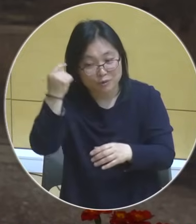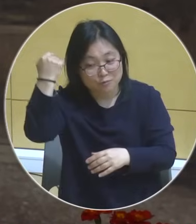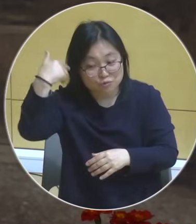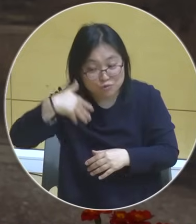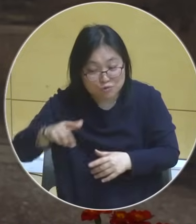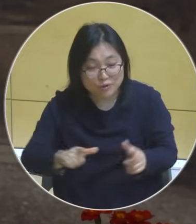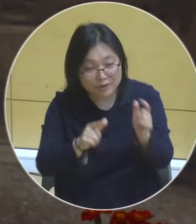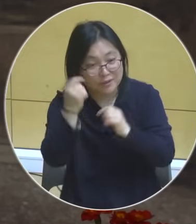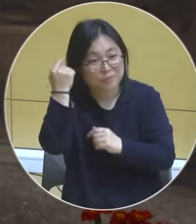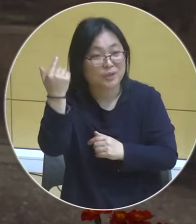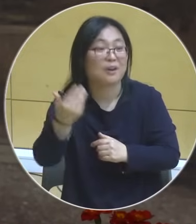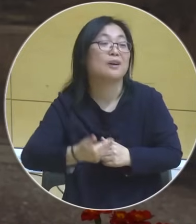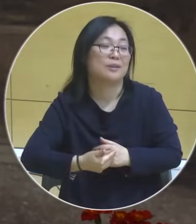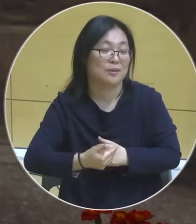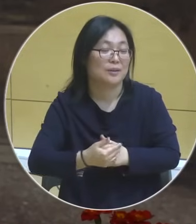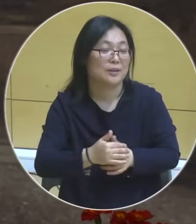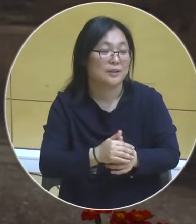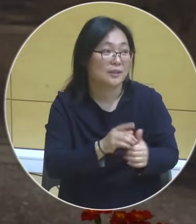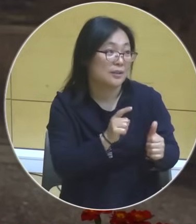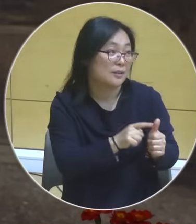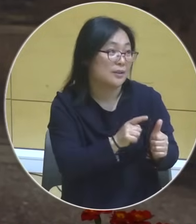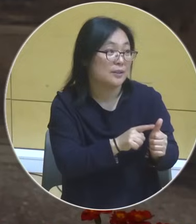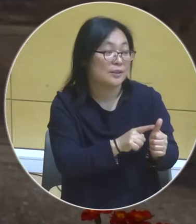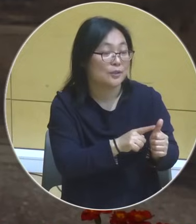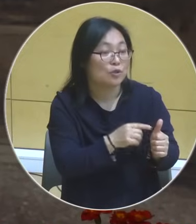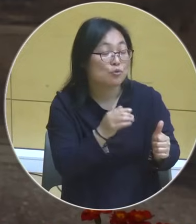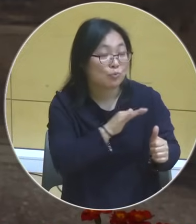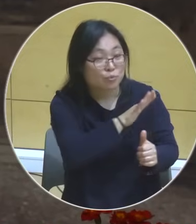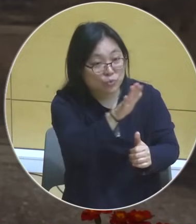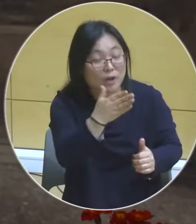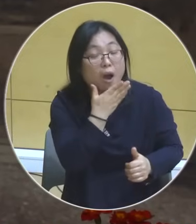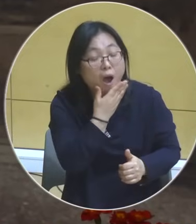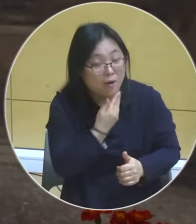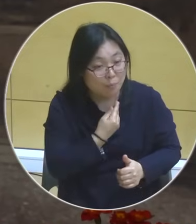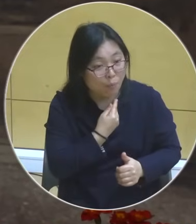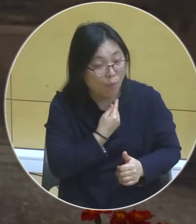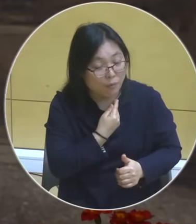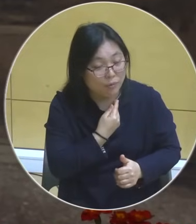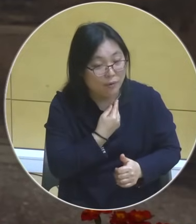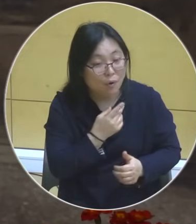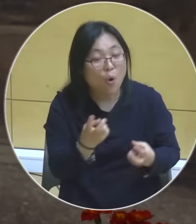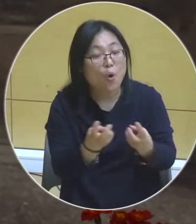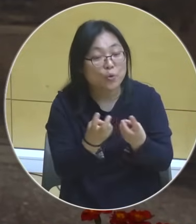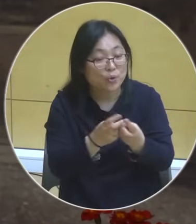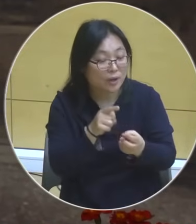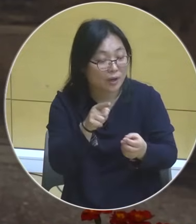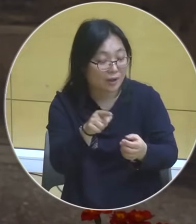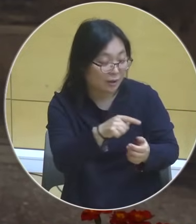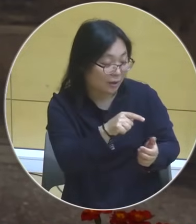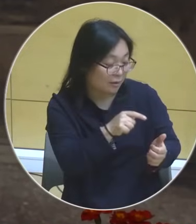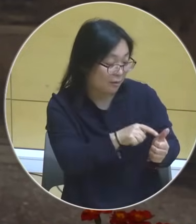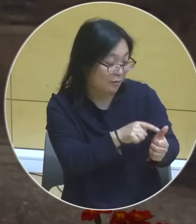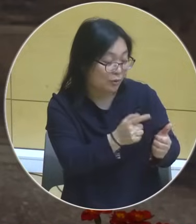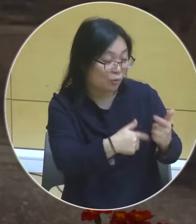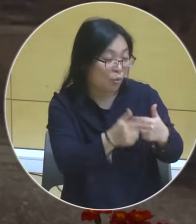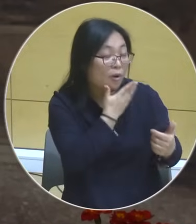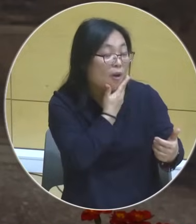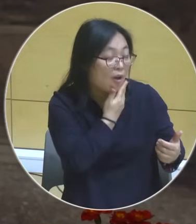사람이요. 그리고 배 선생, 우리가 행복한데 어떻게 당신이 더 행복하게 보이는